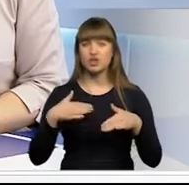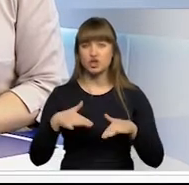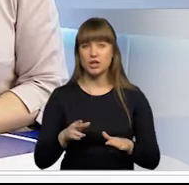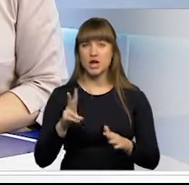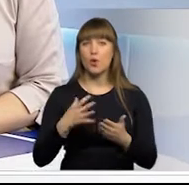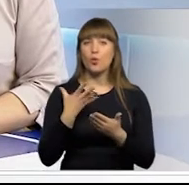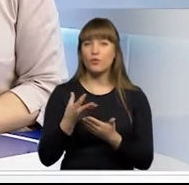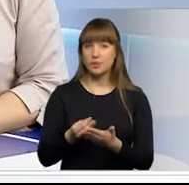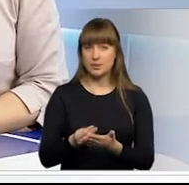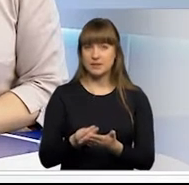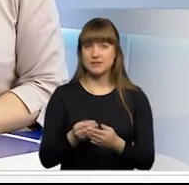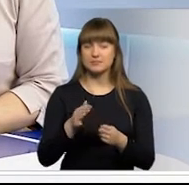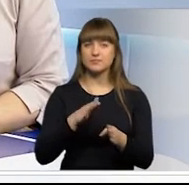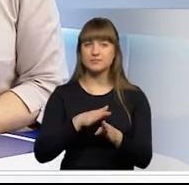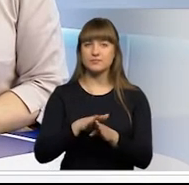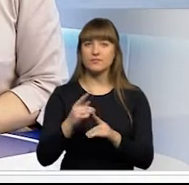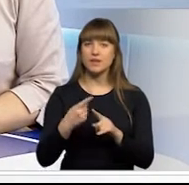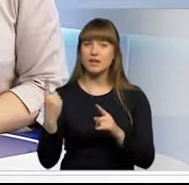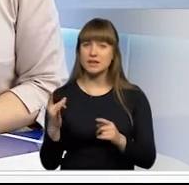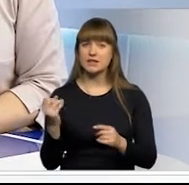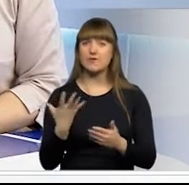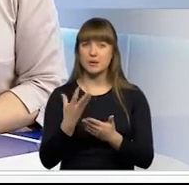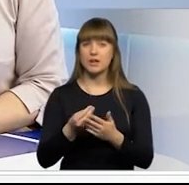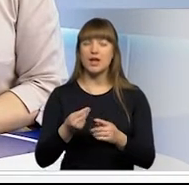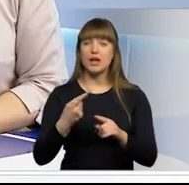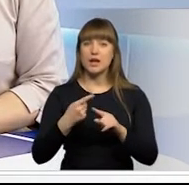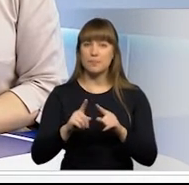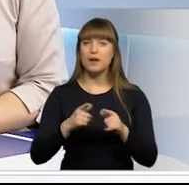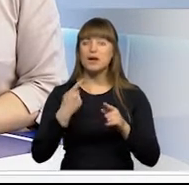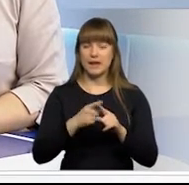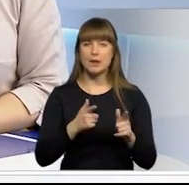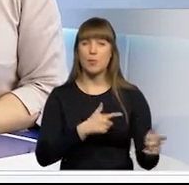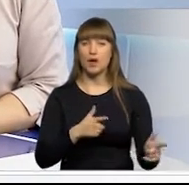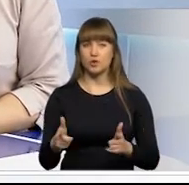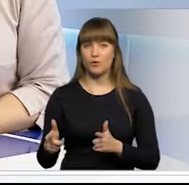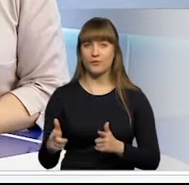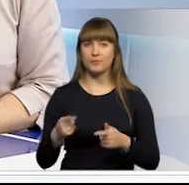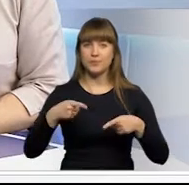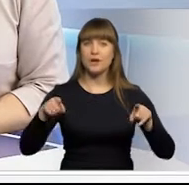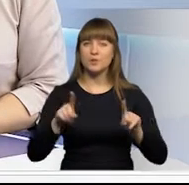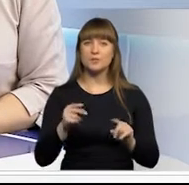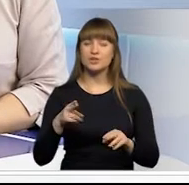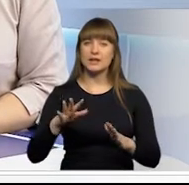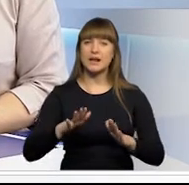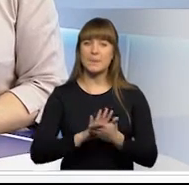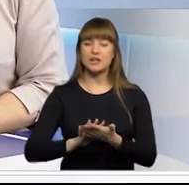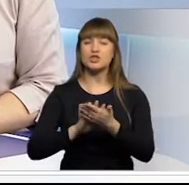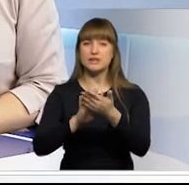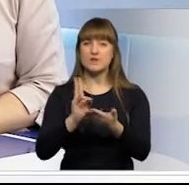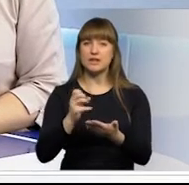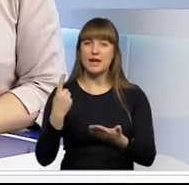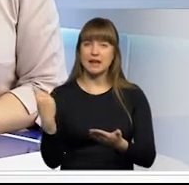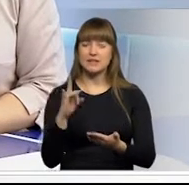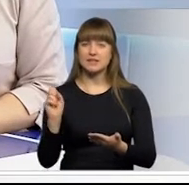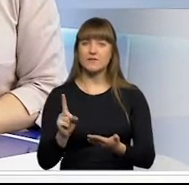этому готовы. Потому что для подачи заявления на единовременную выплату нужен минимальный пакет документов. И на